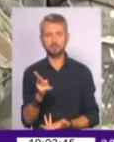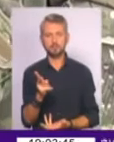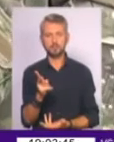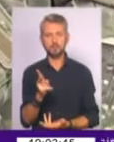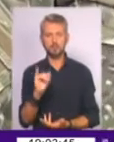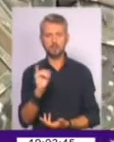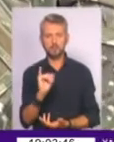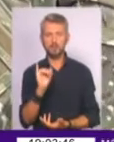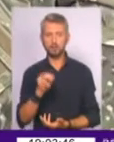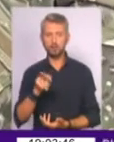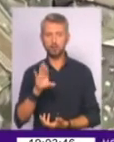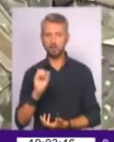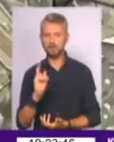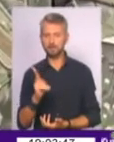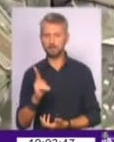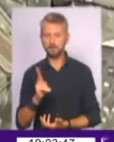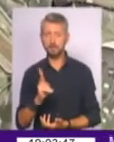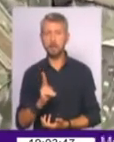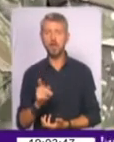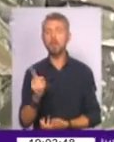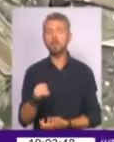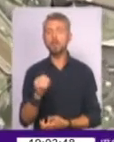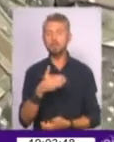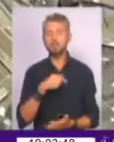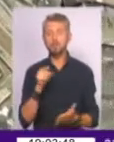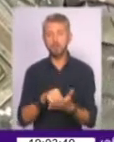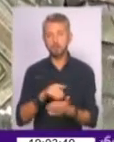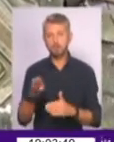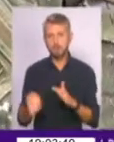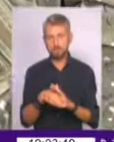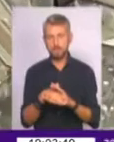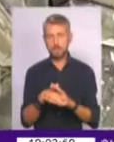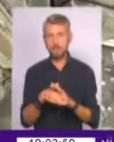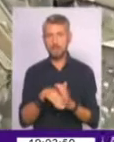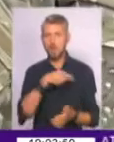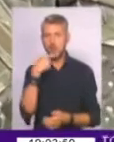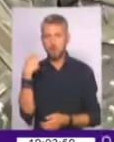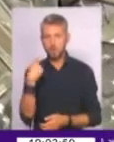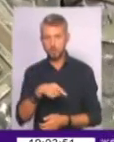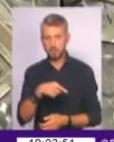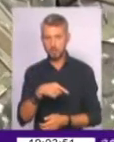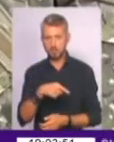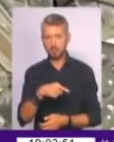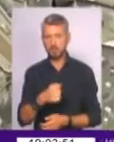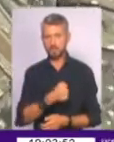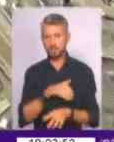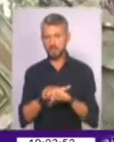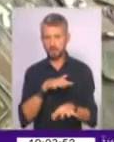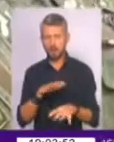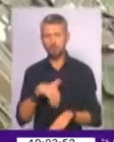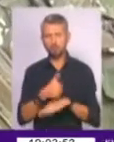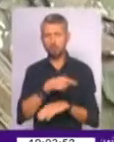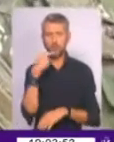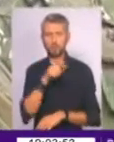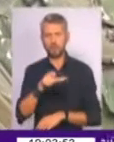і Іловайськ. Там же ми потрапили під російські сіперські війська, в основному росіяни нас